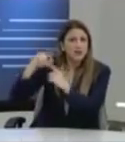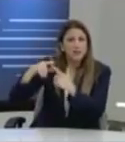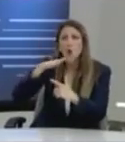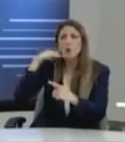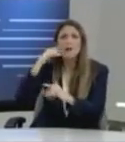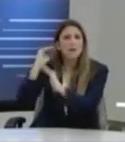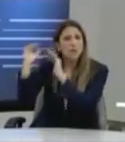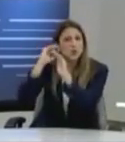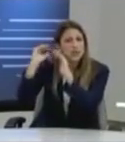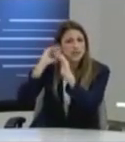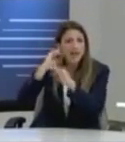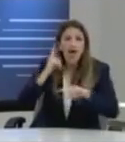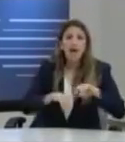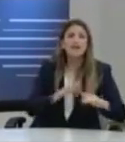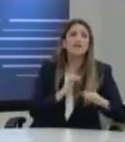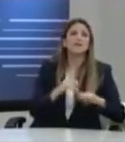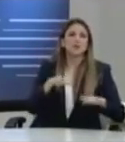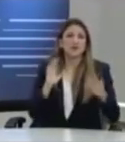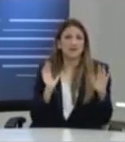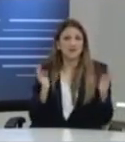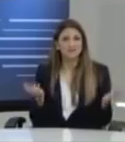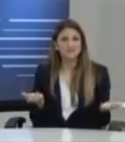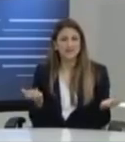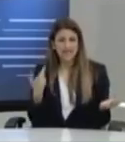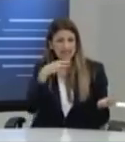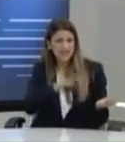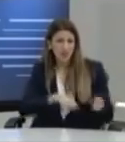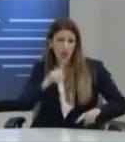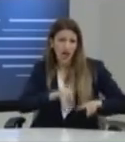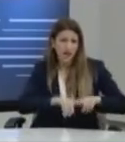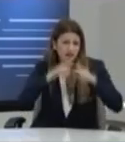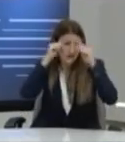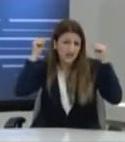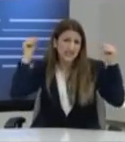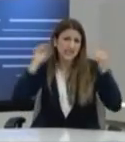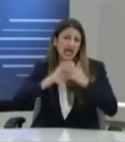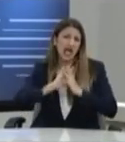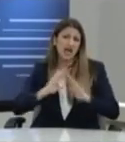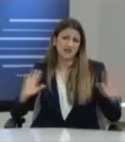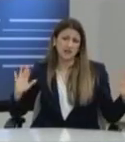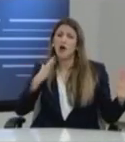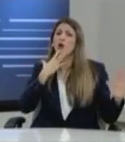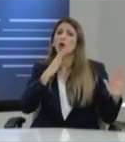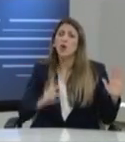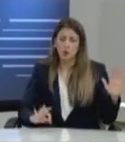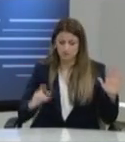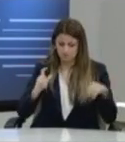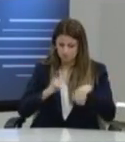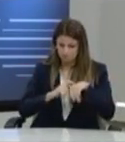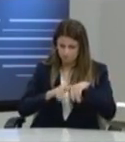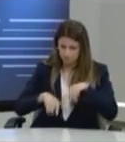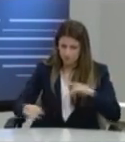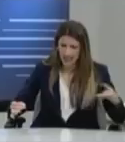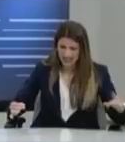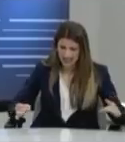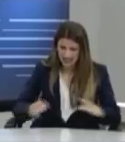τη Ρουμανία την προστατεύετε, αλλά δεν προστατεύετε σίγουρα τα συμφέροντα της χώρας, διότι, να επαναλάβω, ότι η